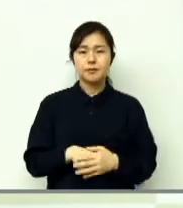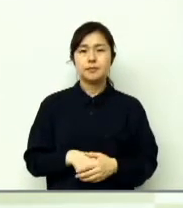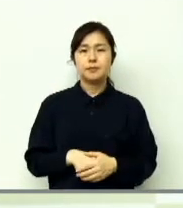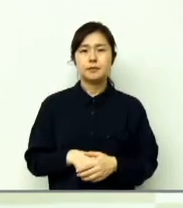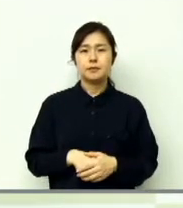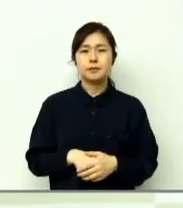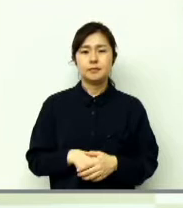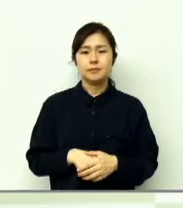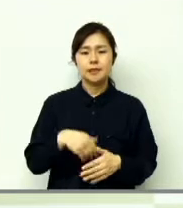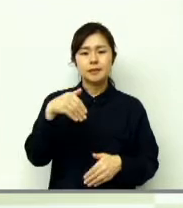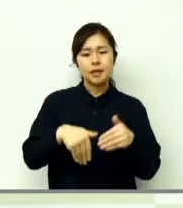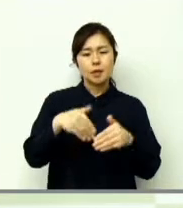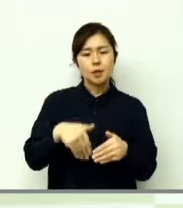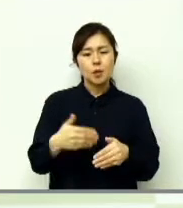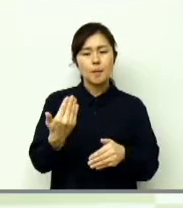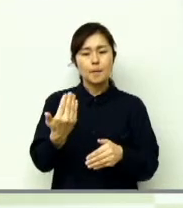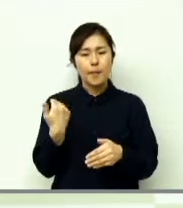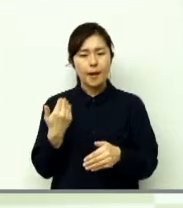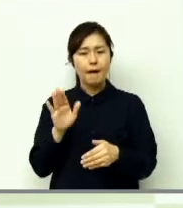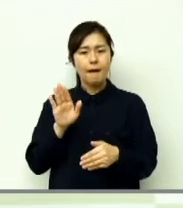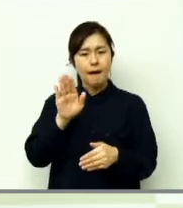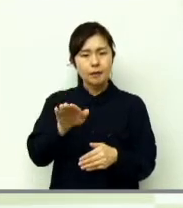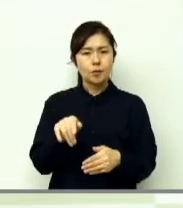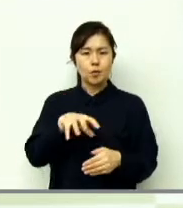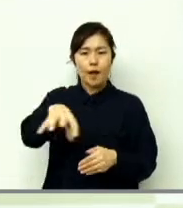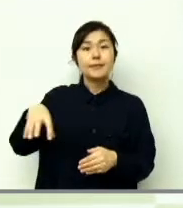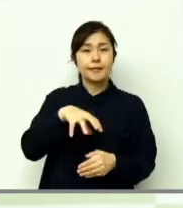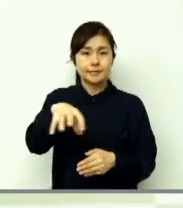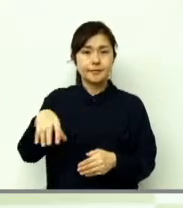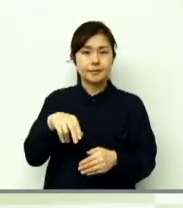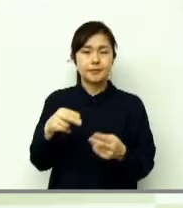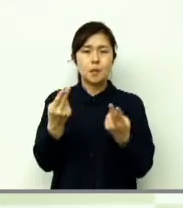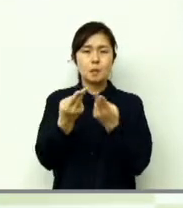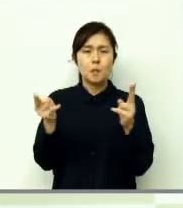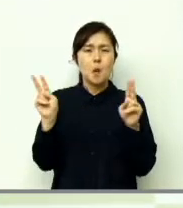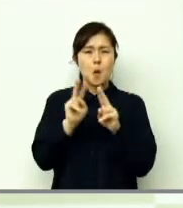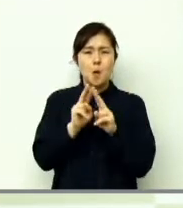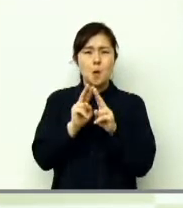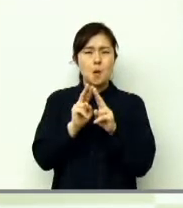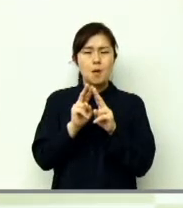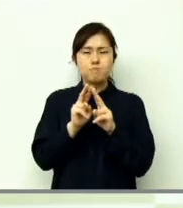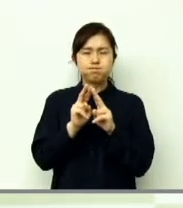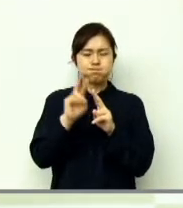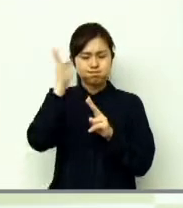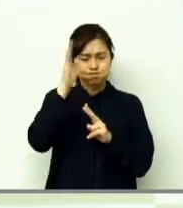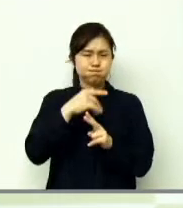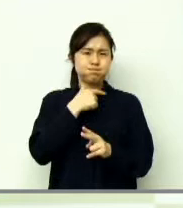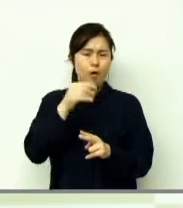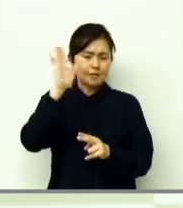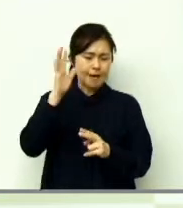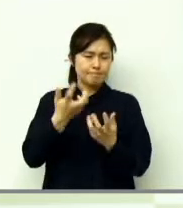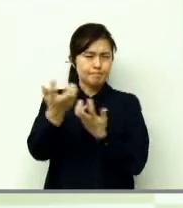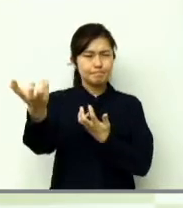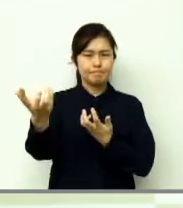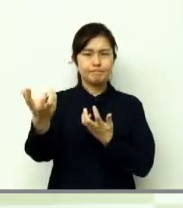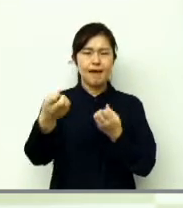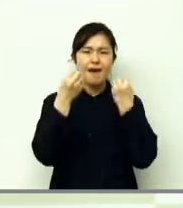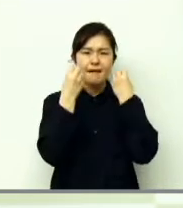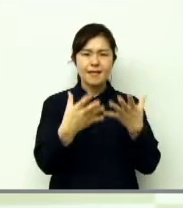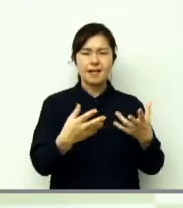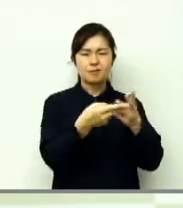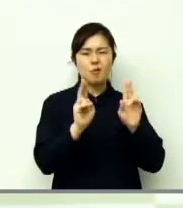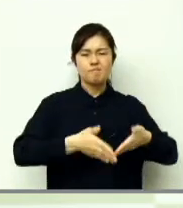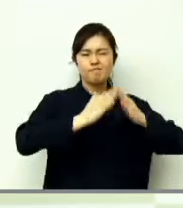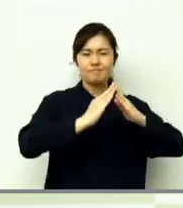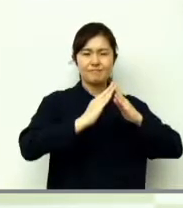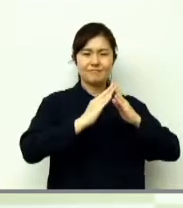選挙前後でのですね、やはり党が分裂をしていった、あるいは新しく生まれていった経